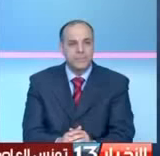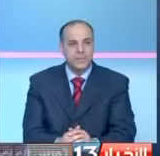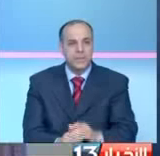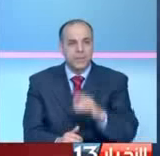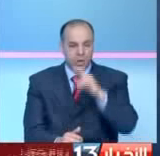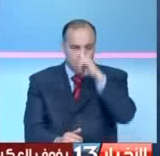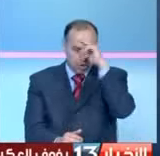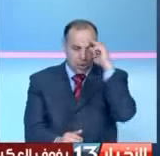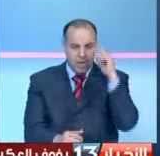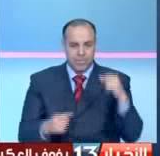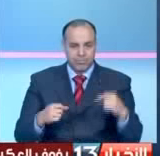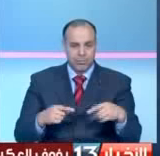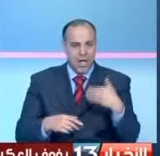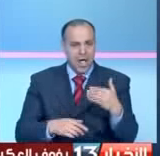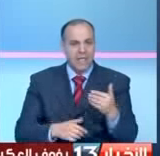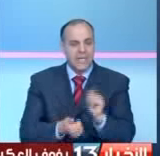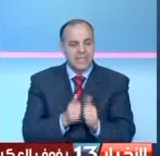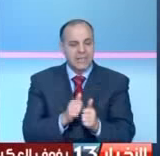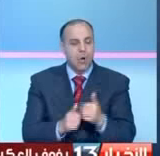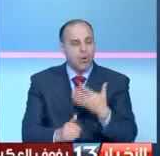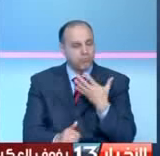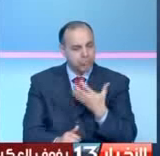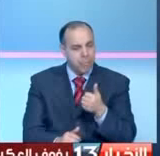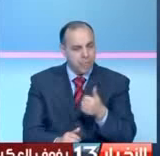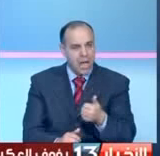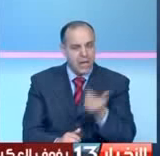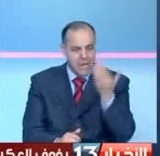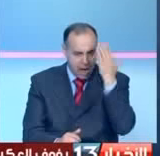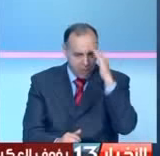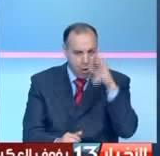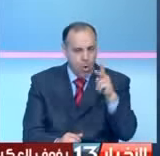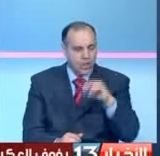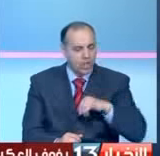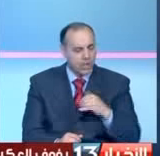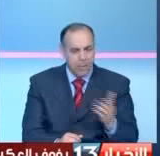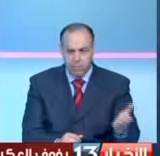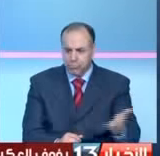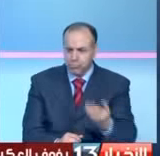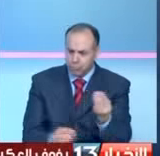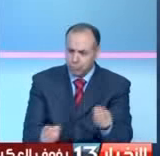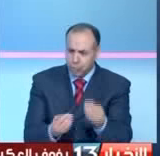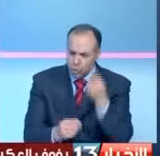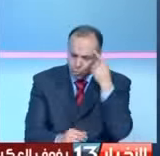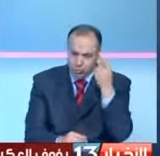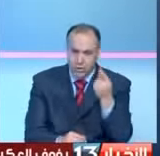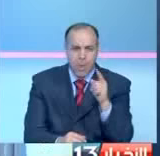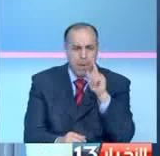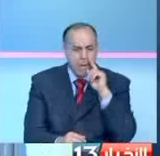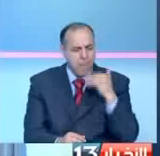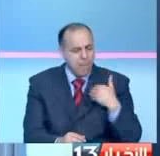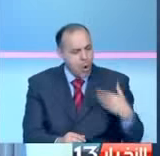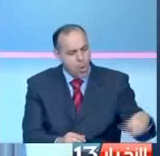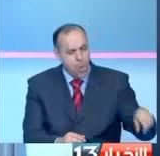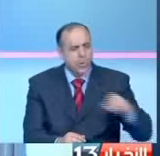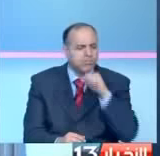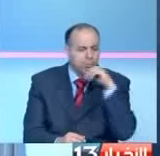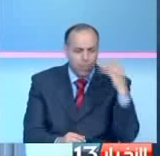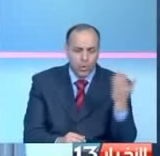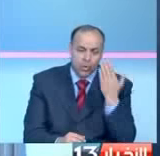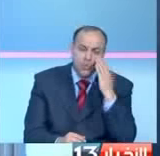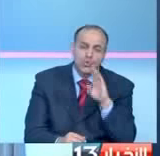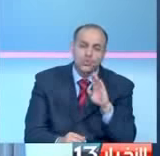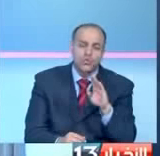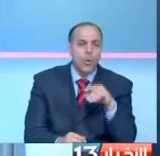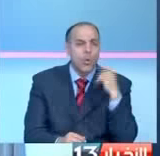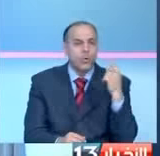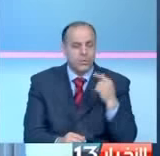تكون الجولة هذه والتعريف بالرياضة هذه باش نعرفوها للشبان وللآباء والكهول، إن شاء